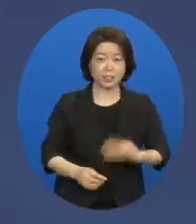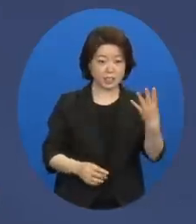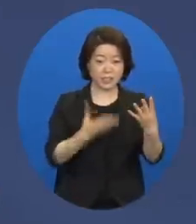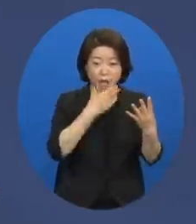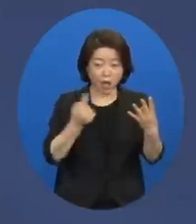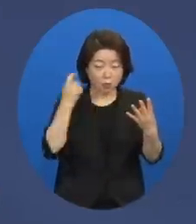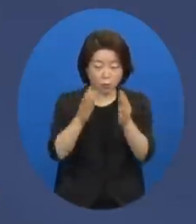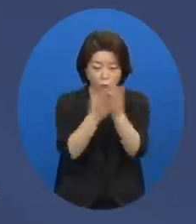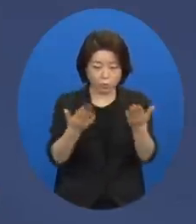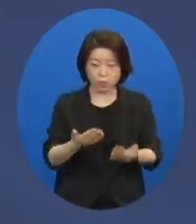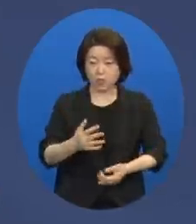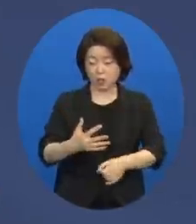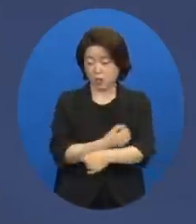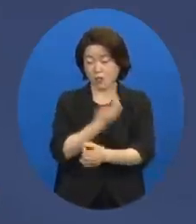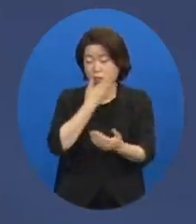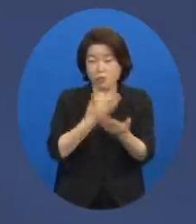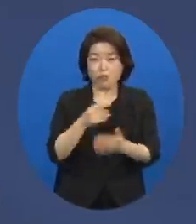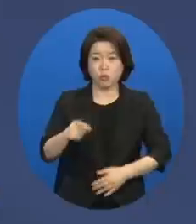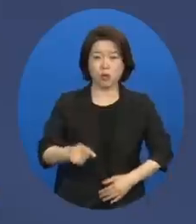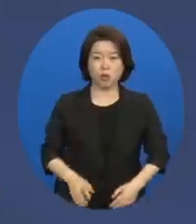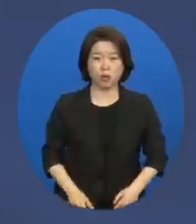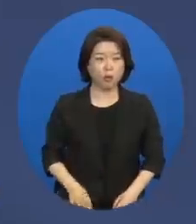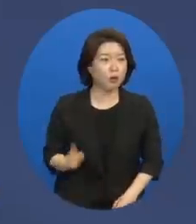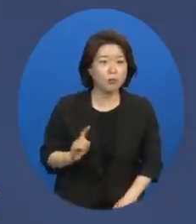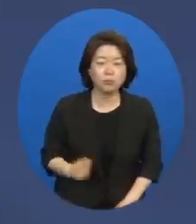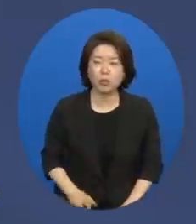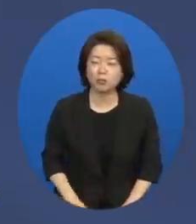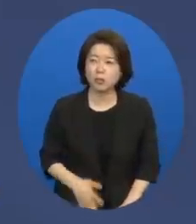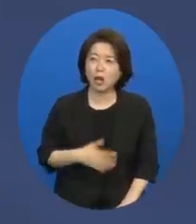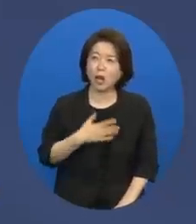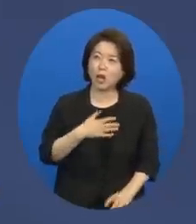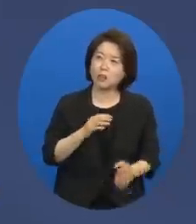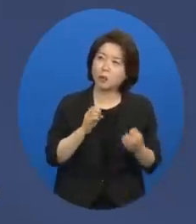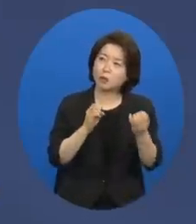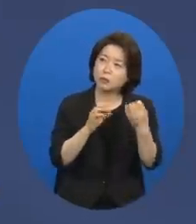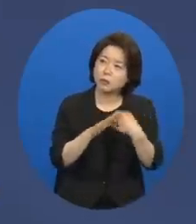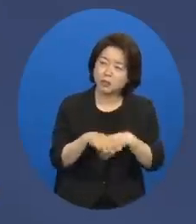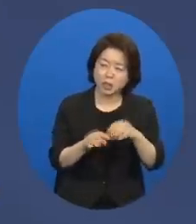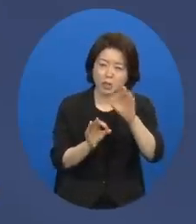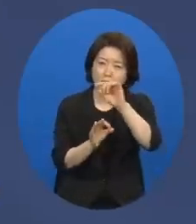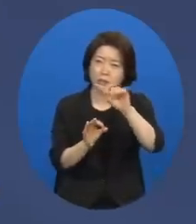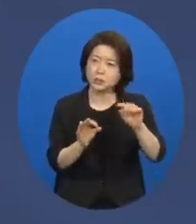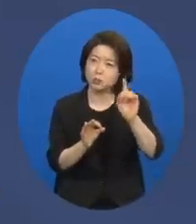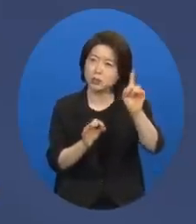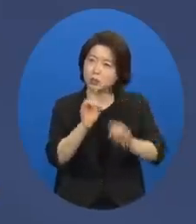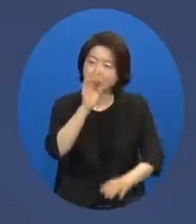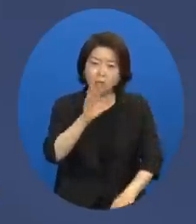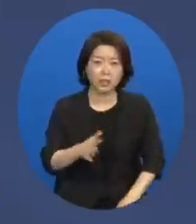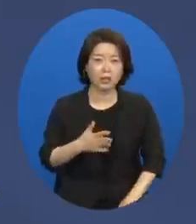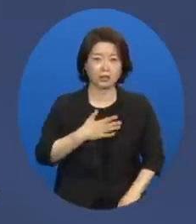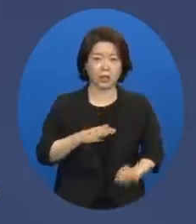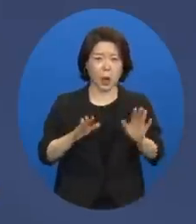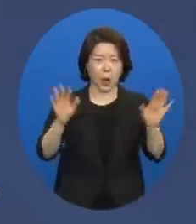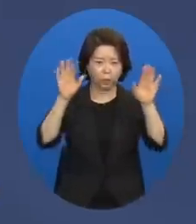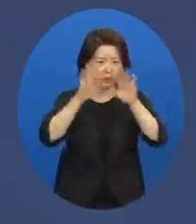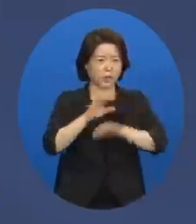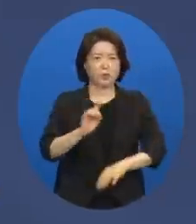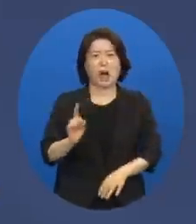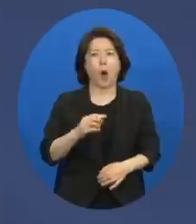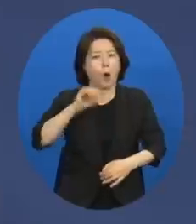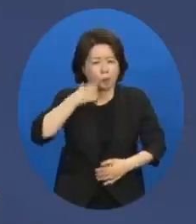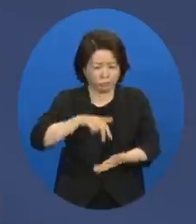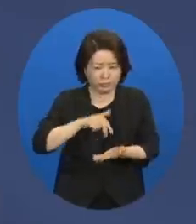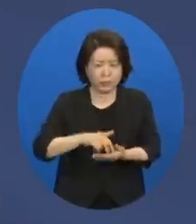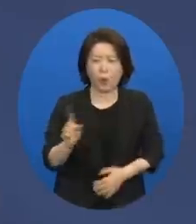중요하게 기록된 건데 그걸 그렇게 거의 그걸 안다고 대답하는 분이 이렇게 10분의 1도 안 되면 저는 오늘 밤에 진짜 어려워요. 난